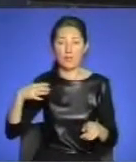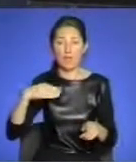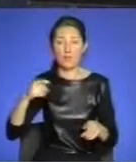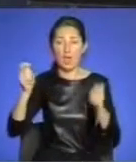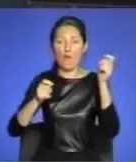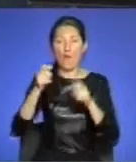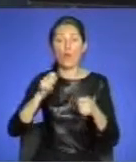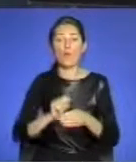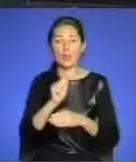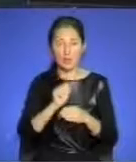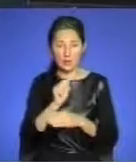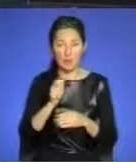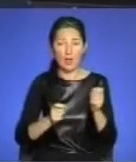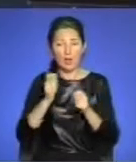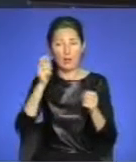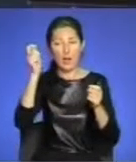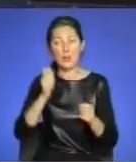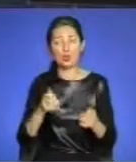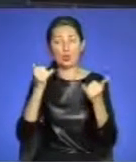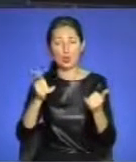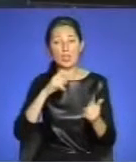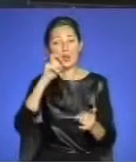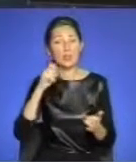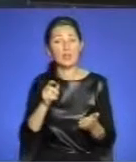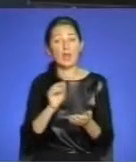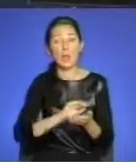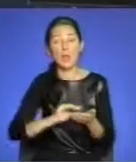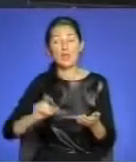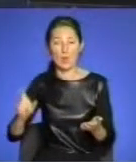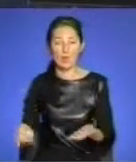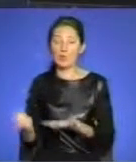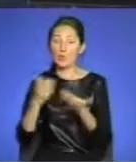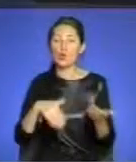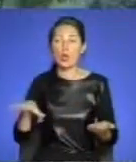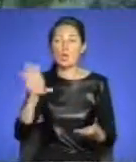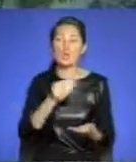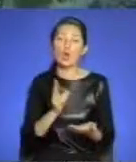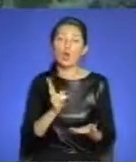приїдуть сучасні українські письменники. Запрошують усіх поціновувачів друкованого слова.